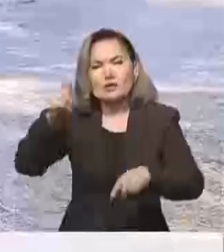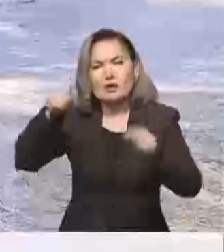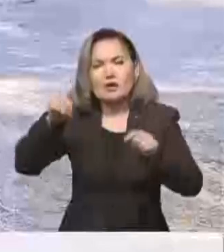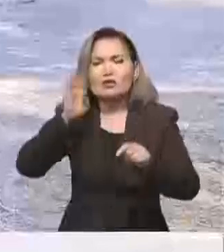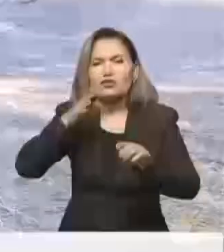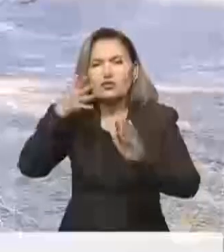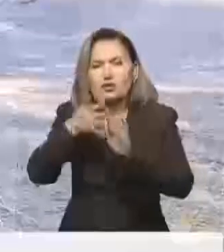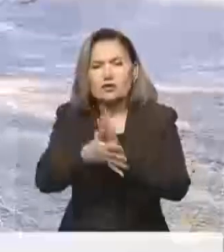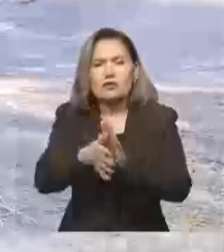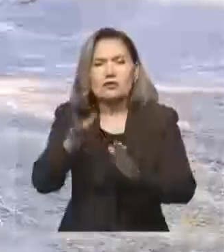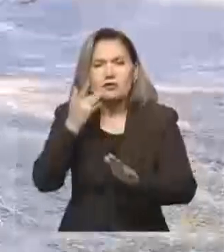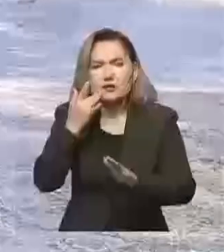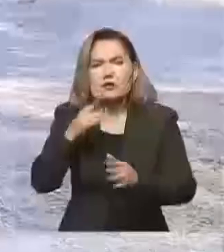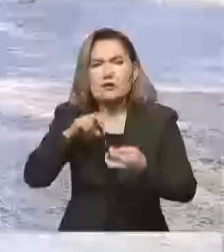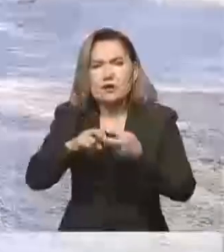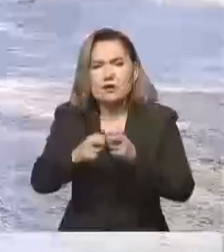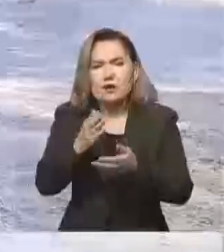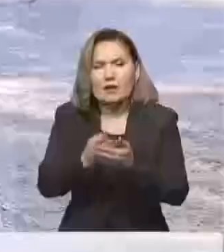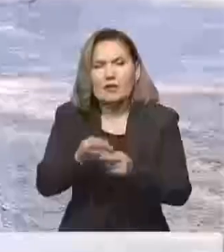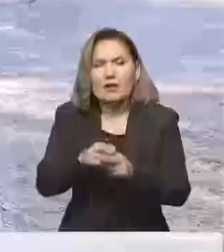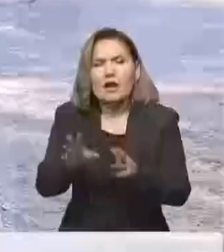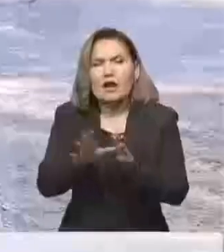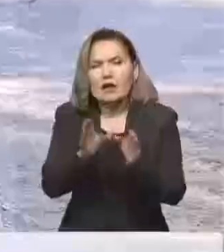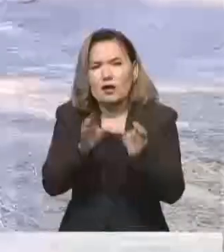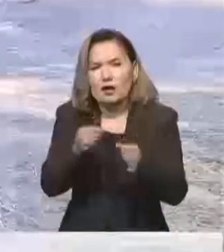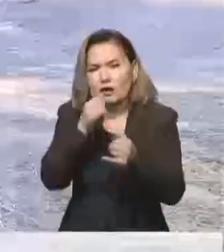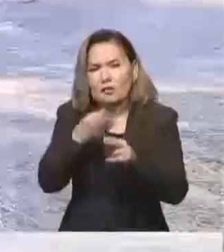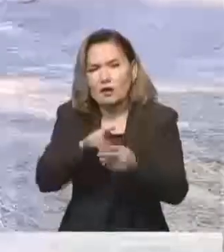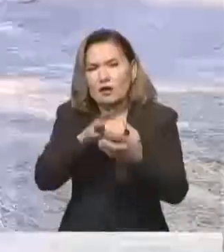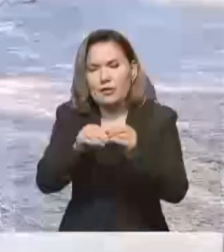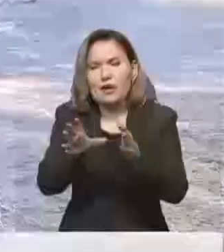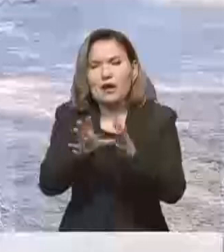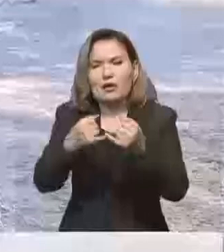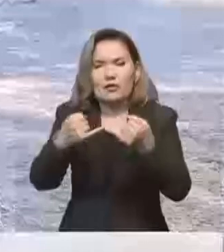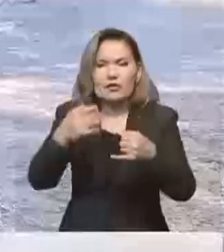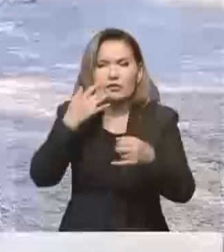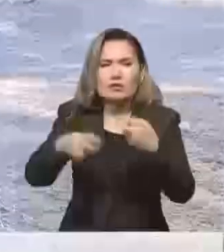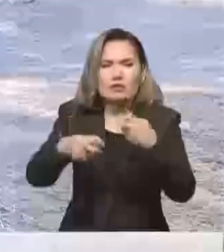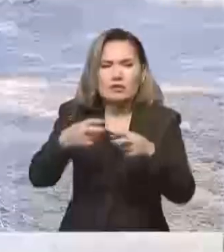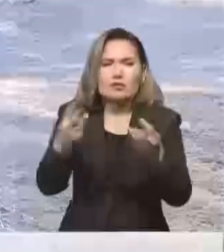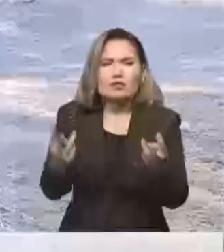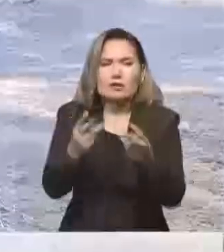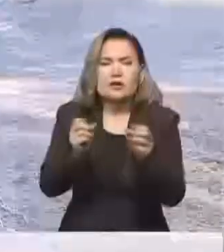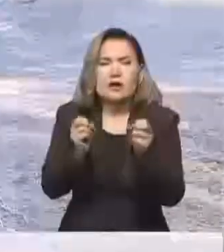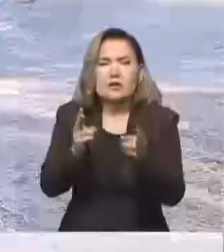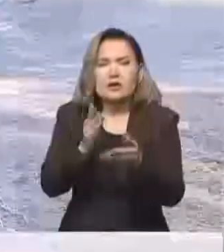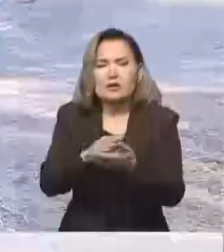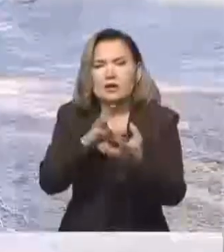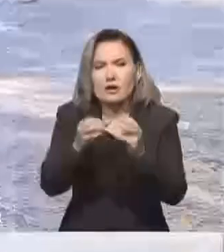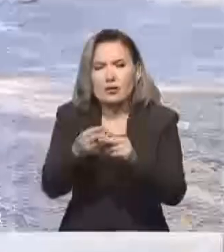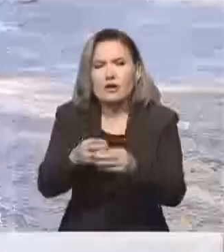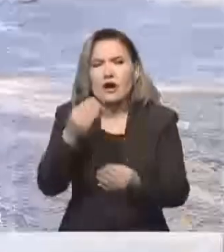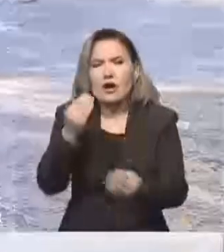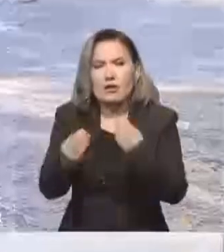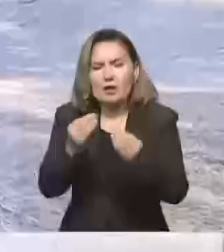жылыту пештерінде қоса алмаймыз. Желіге сәл күш түссе, тұйықталып өрт шығуы мүмкін. Есік алдында ойнап жүрген балалардың басына кірпіш